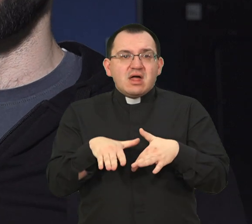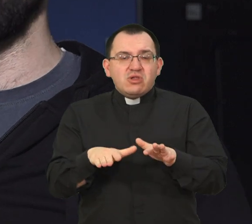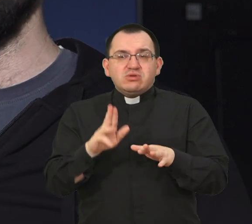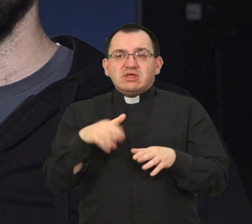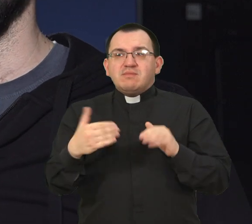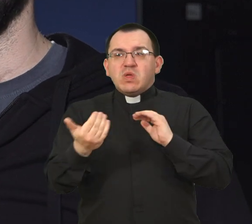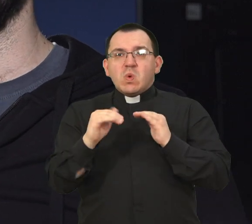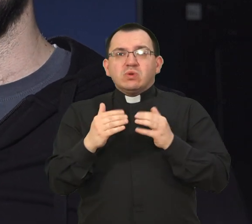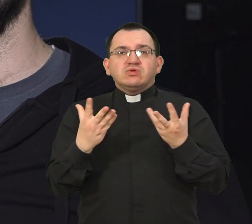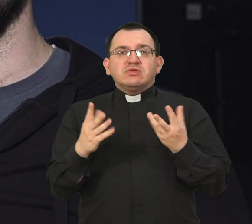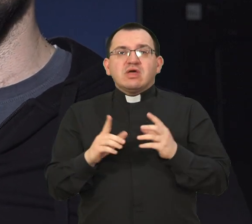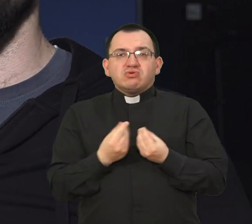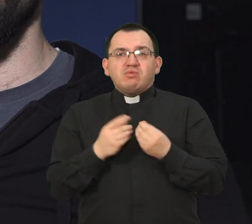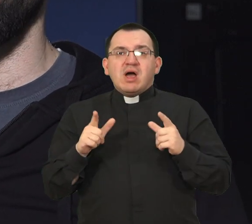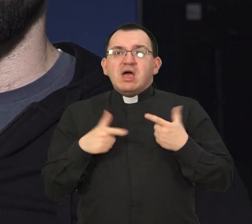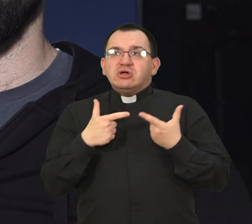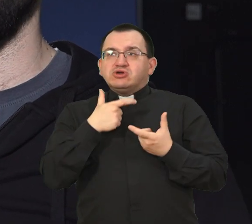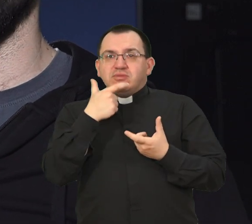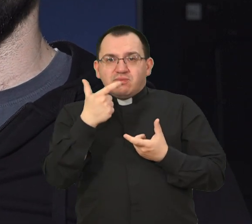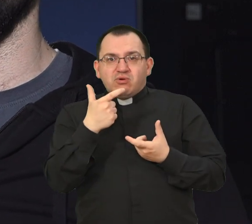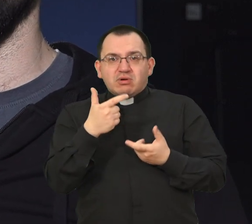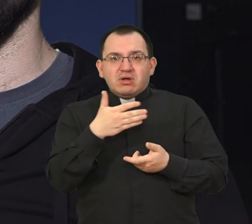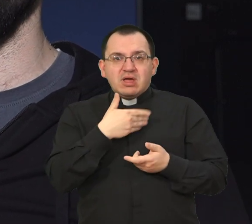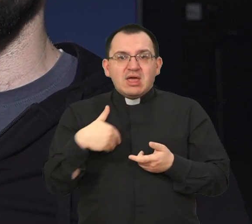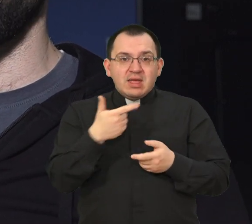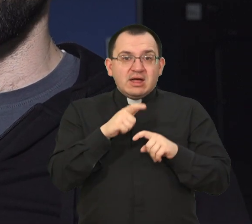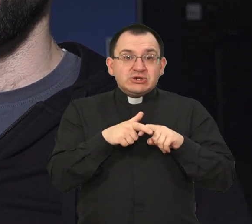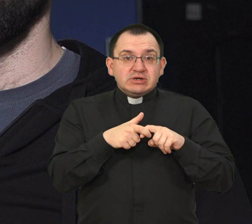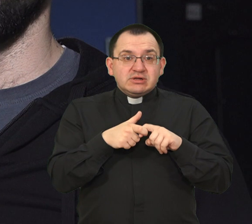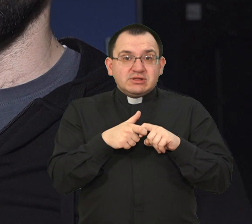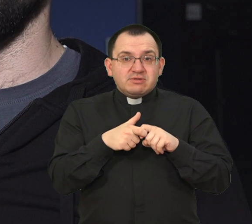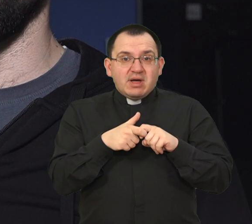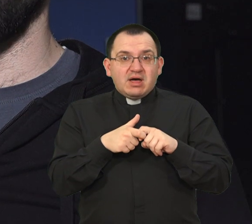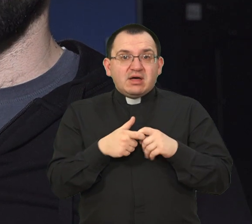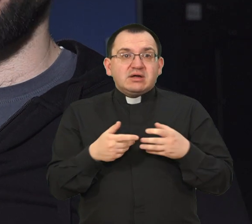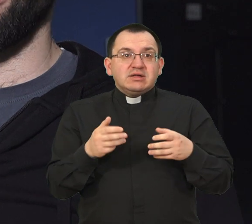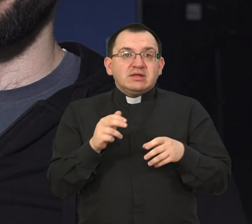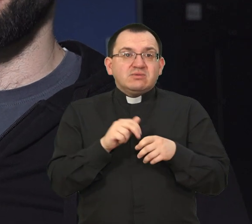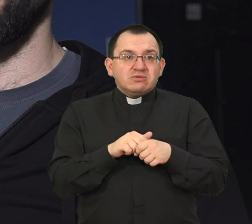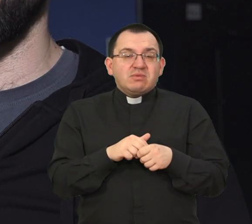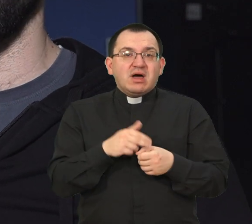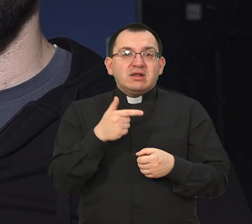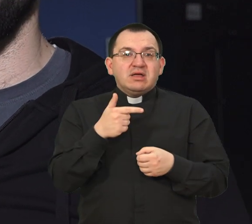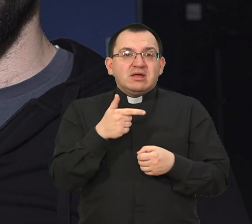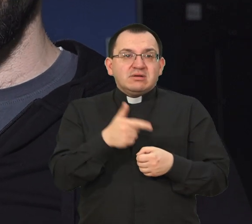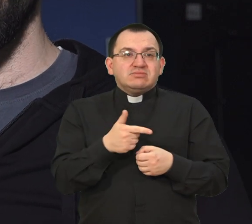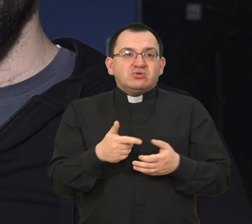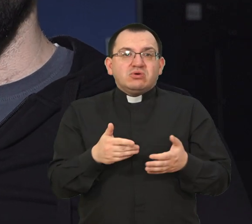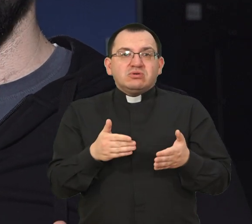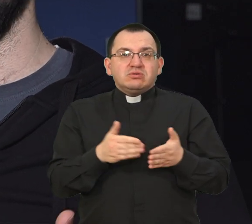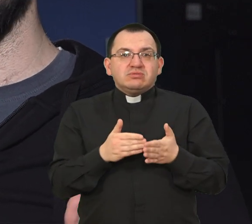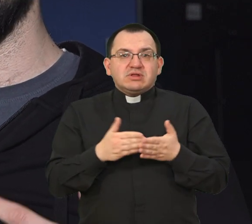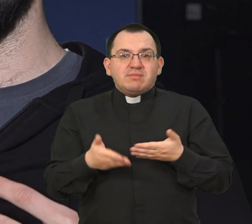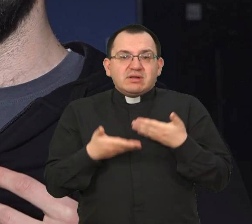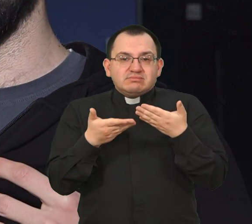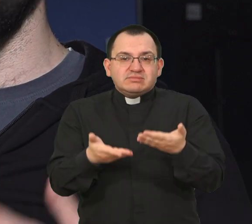živim Isusom. Tako da naši proizvodi koji su u web shopu su pravilo evangelizacijski materijal na jedan,